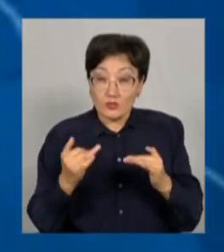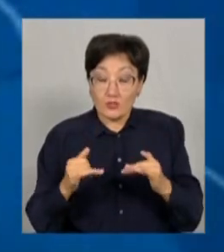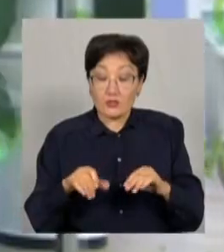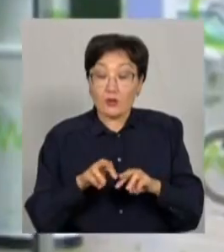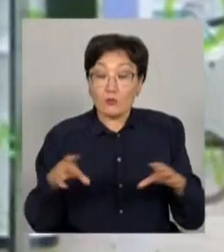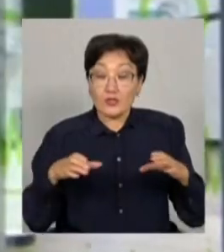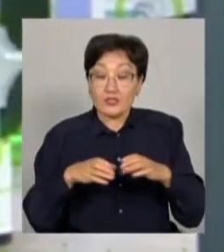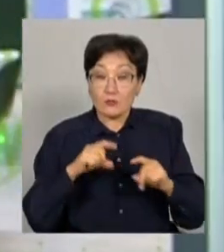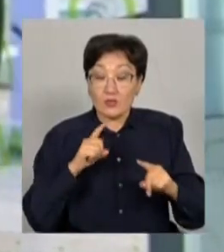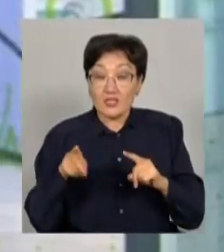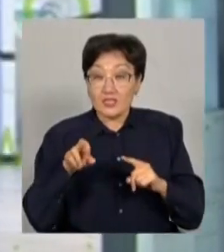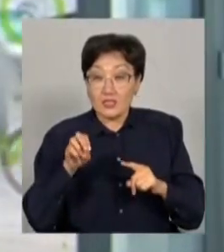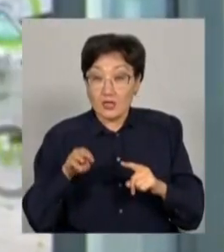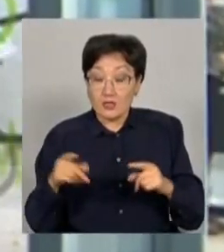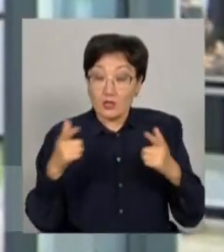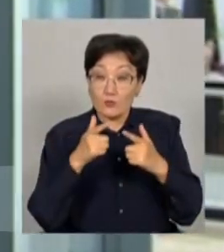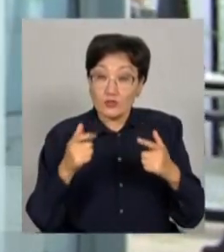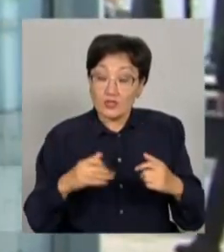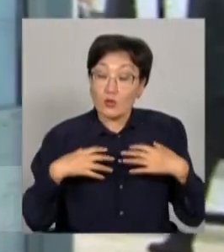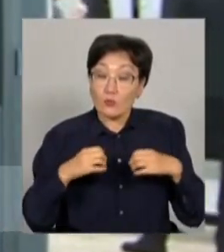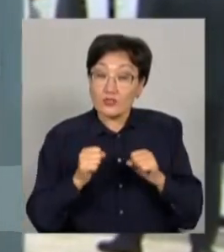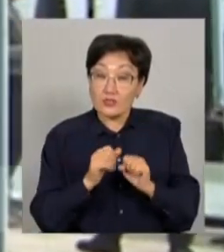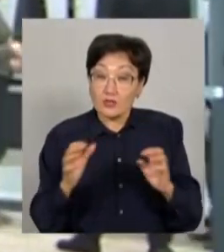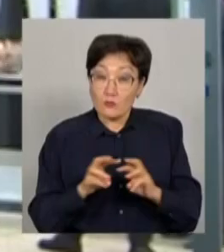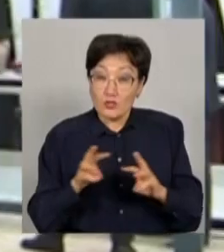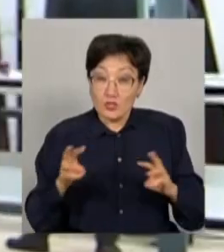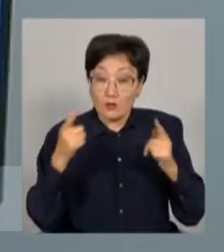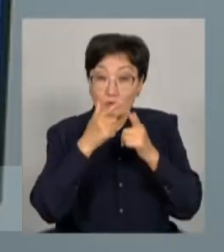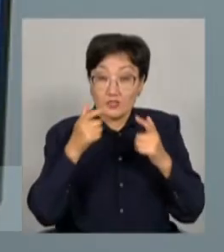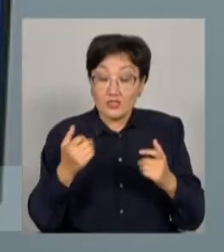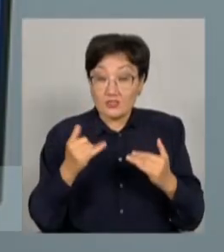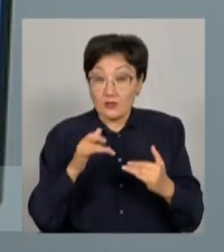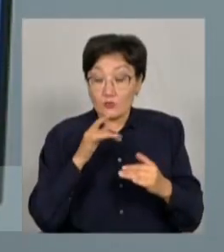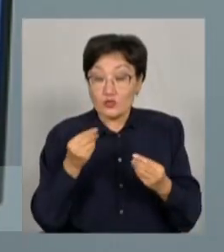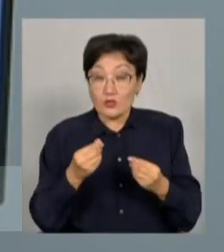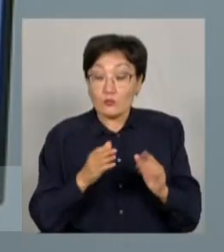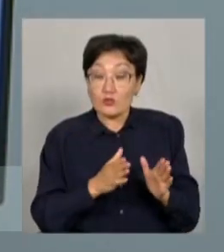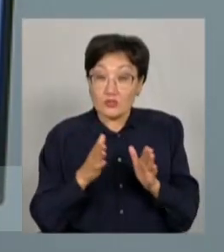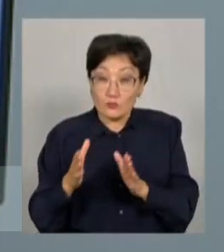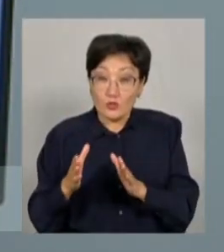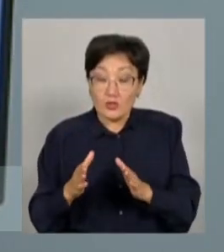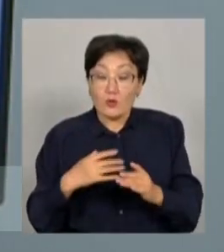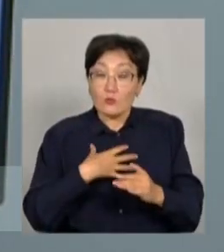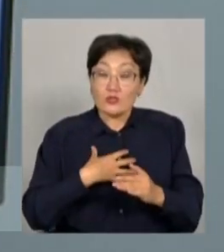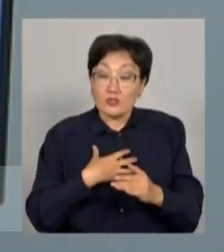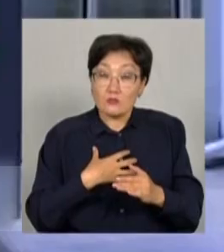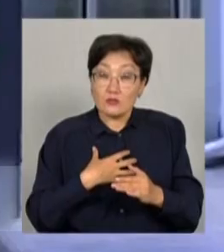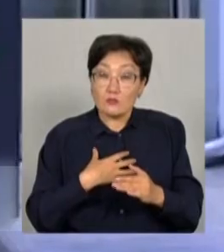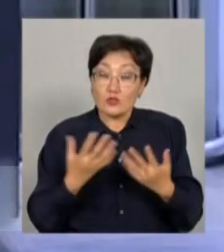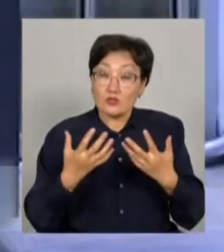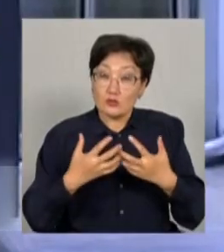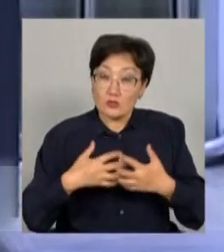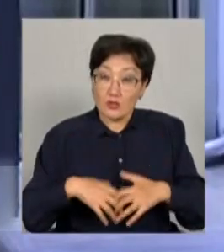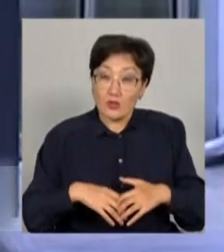үкімет сағатында Ажар Ғиният айтты. Денсаулық сақтау министрінің ақпарынша қазір қаржы жүйесі актуарлық есеп қисаптың